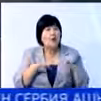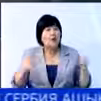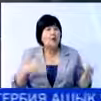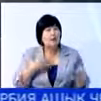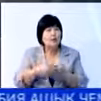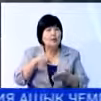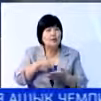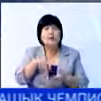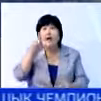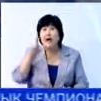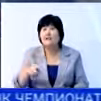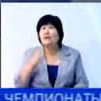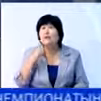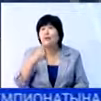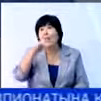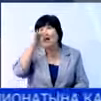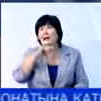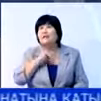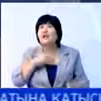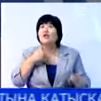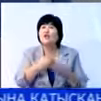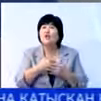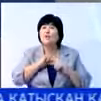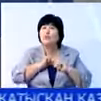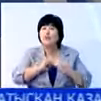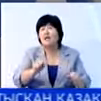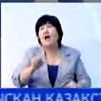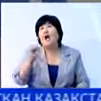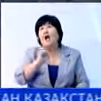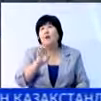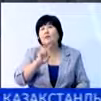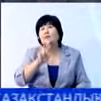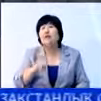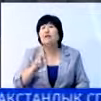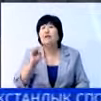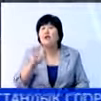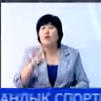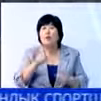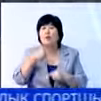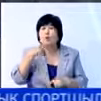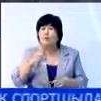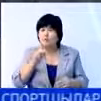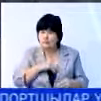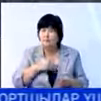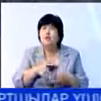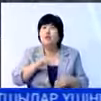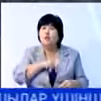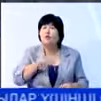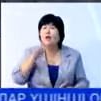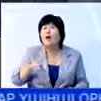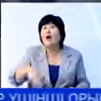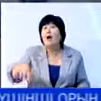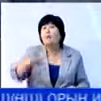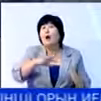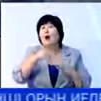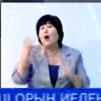үлес қосып жүрген азаматтың бірі Қазақстанның еңбегері Абзал Ералиев. Ол сөзден гөрі іске бейім нағыз еңбек адамы. Аймағымыздың